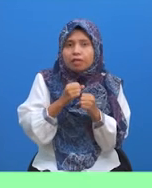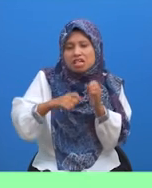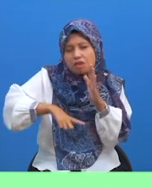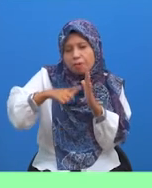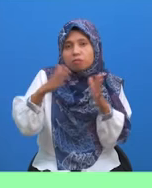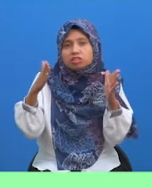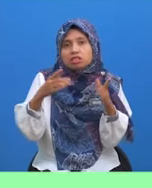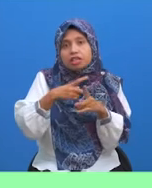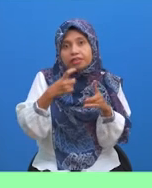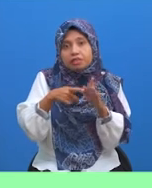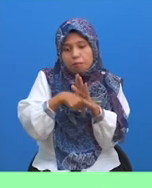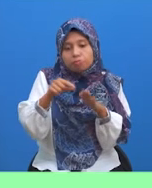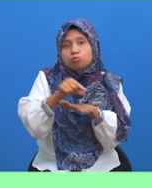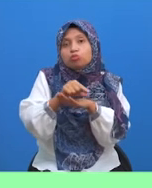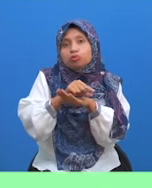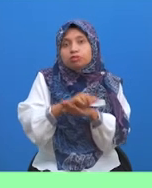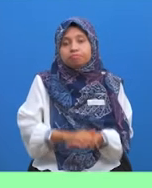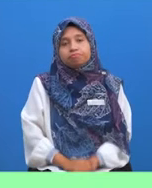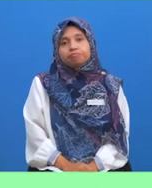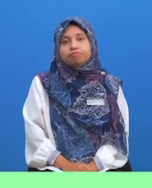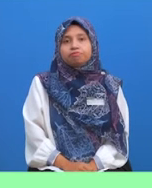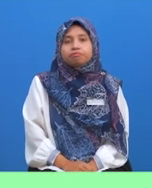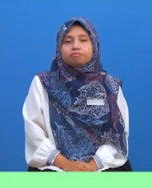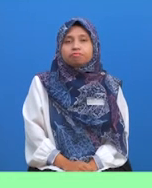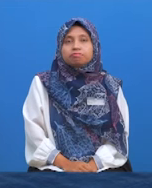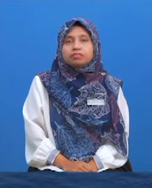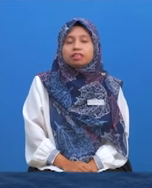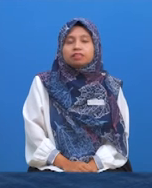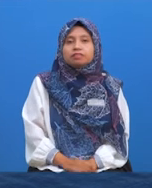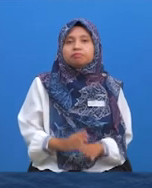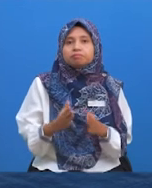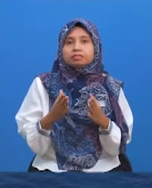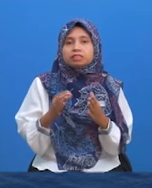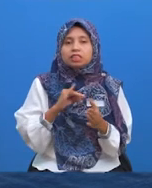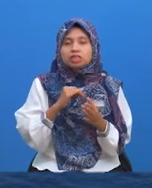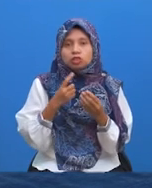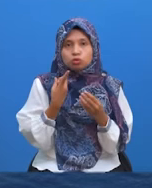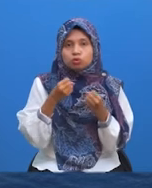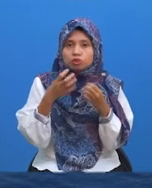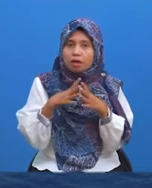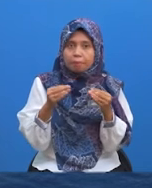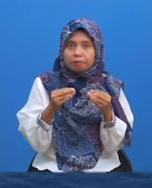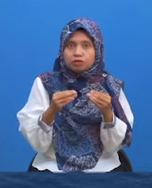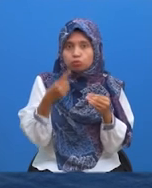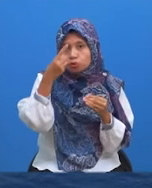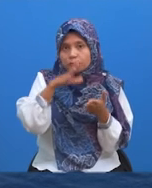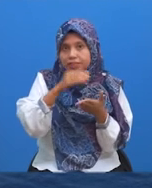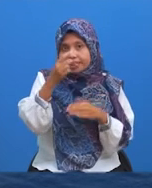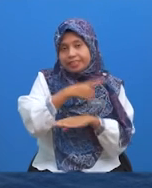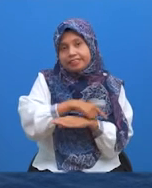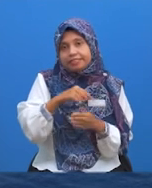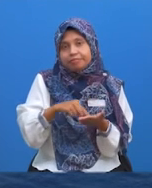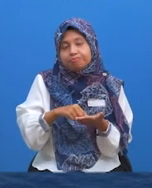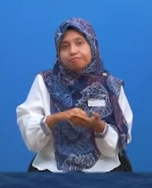pengguna lebih besar dari pengeluar sekian saja sesi pembelajaran kita pada hari